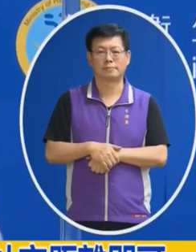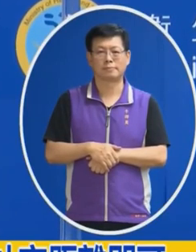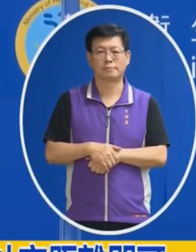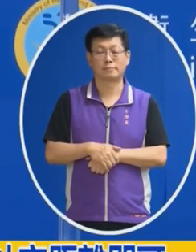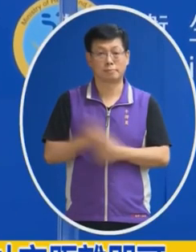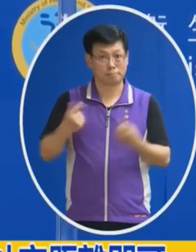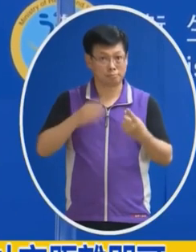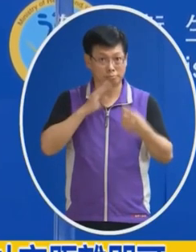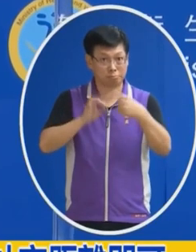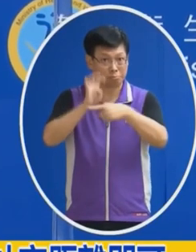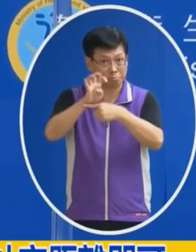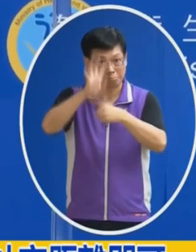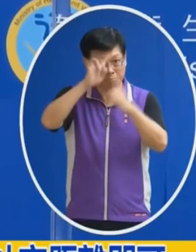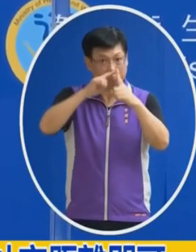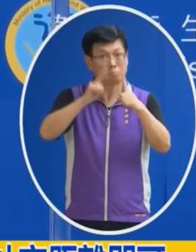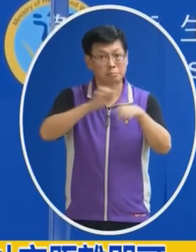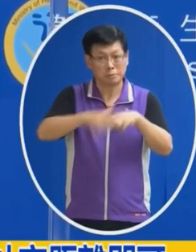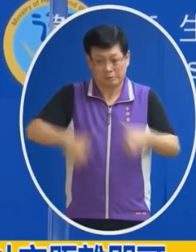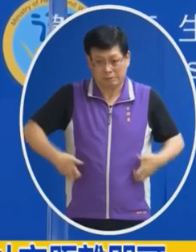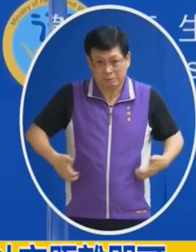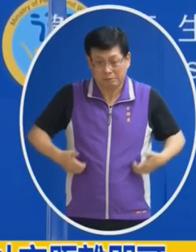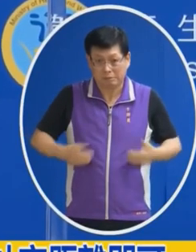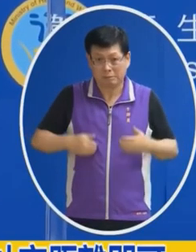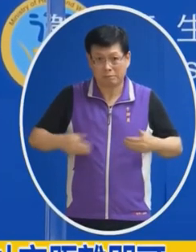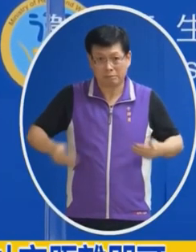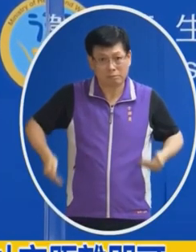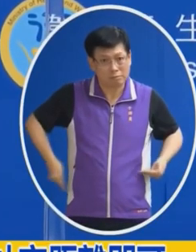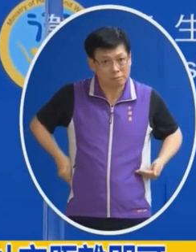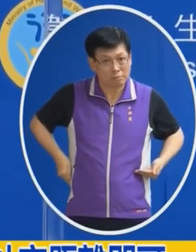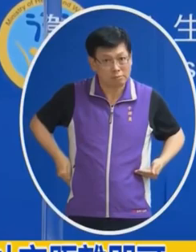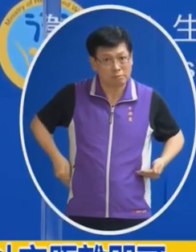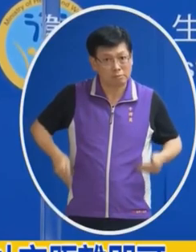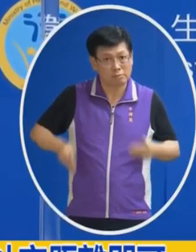对不起，你说40%的病人有急性肾什么？我没听清楚。